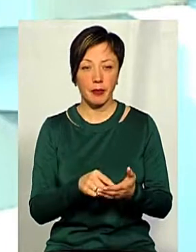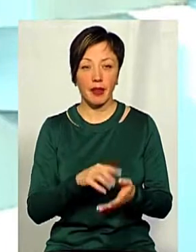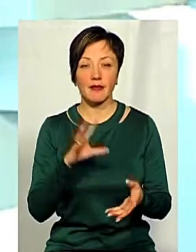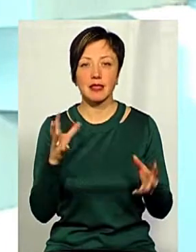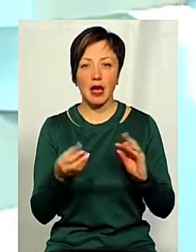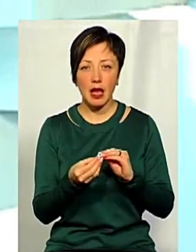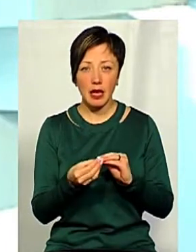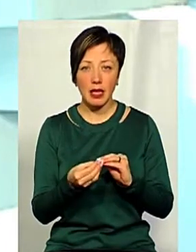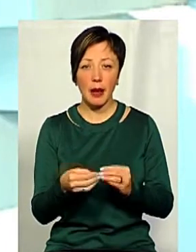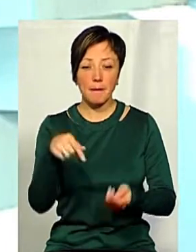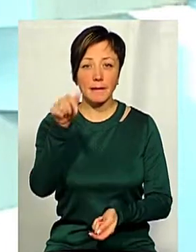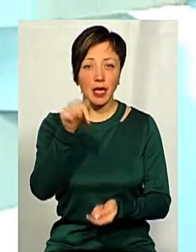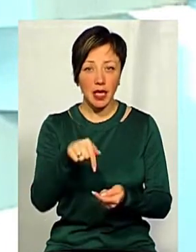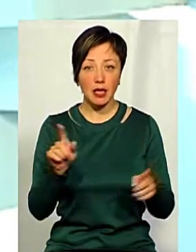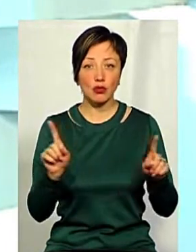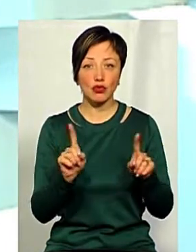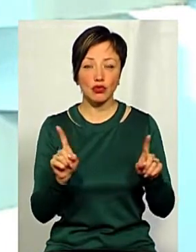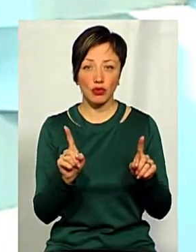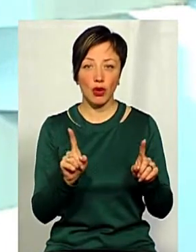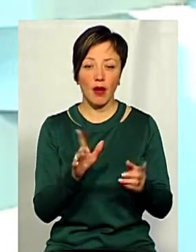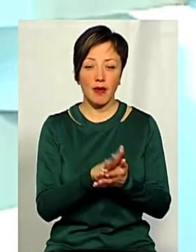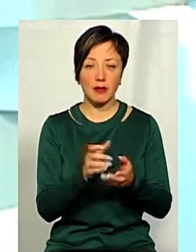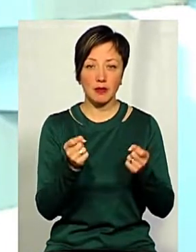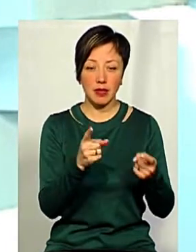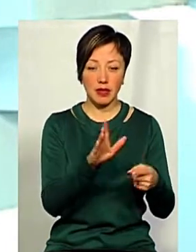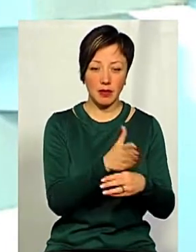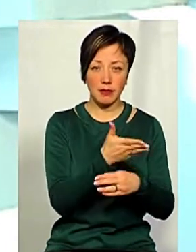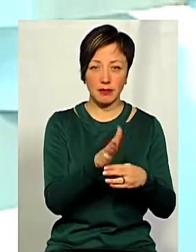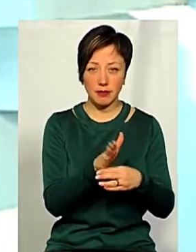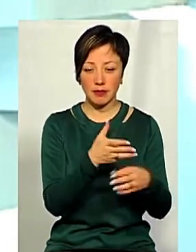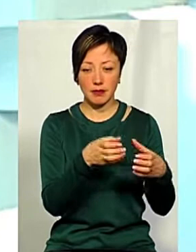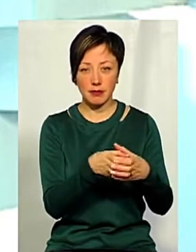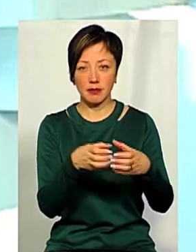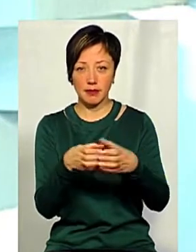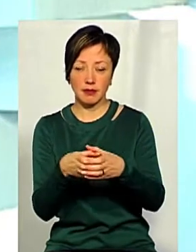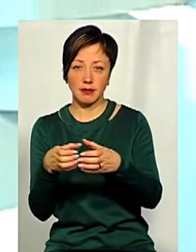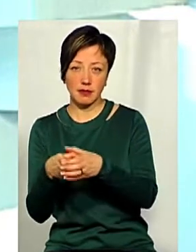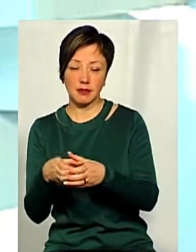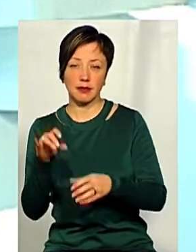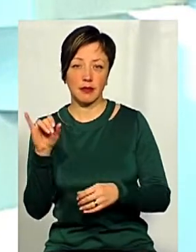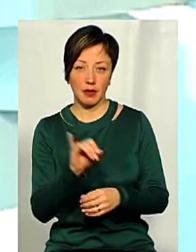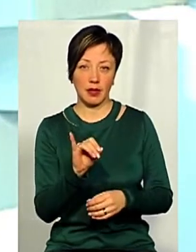взагалі прийнято, що відходи класифікуються на певні там морфологічні групи, і